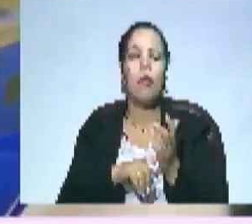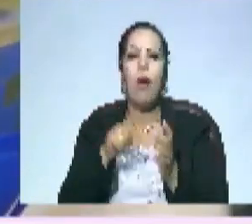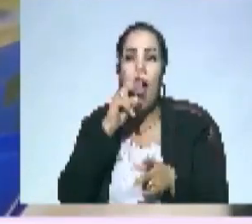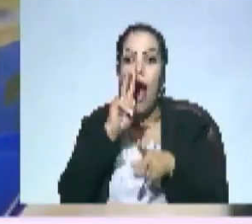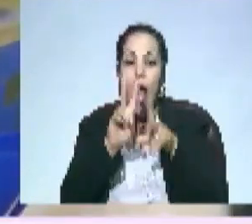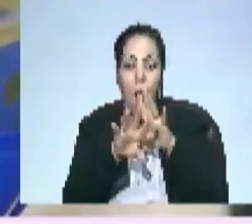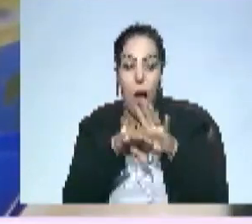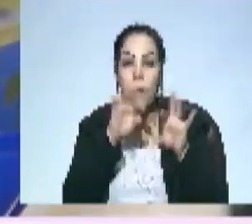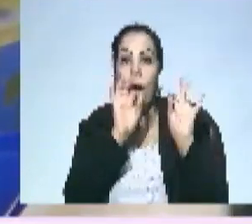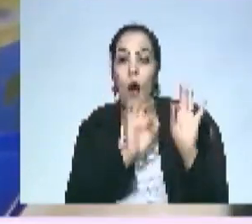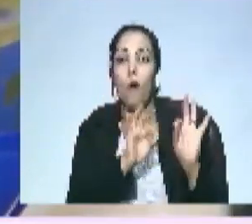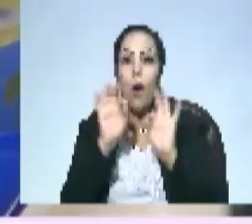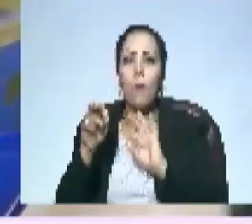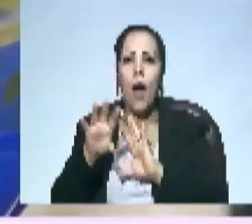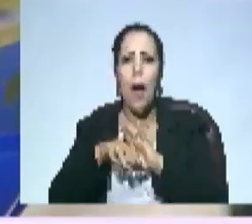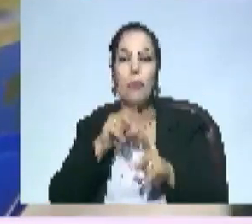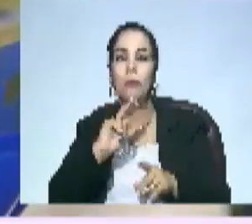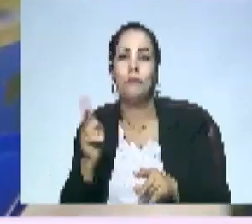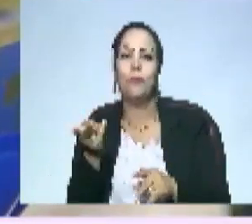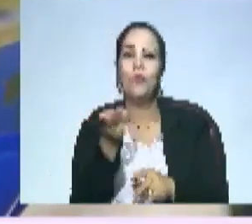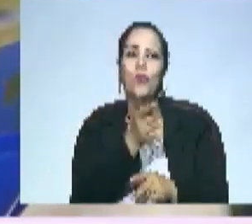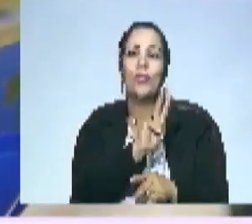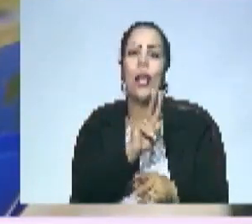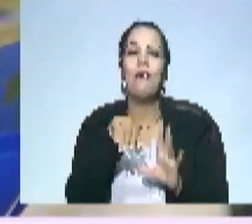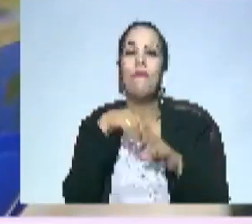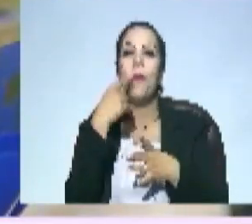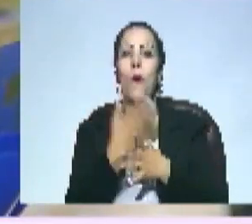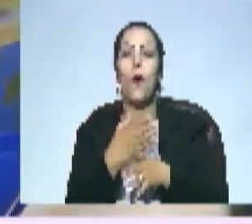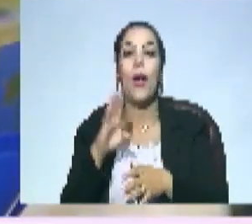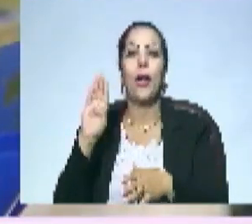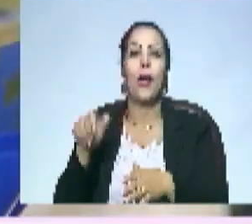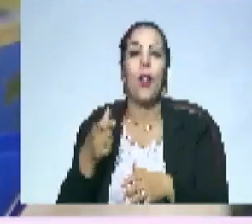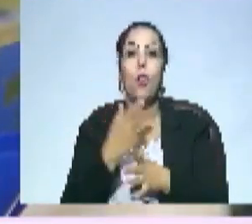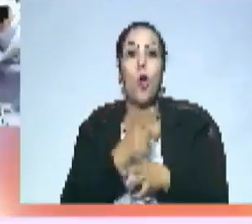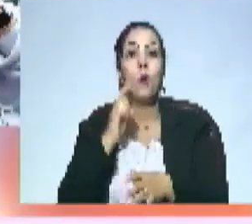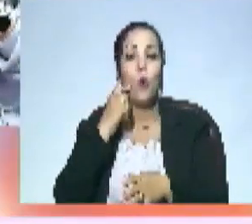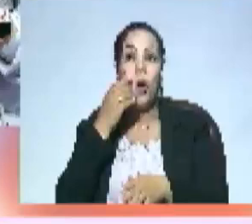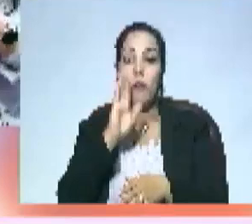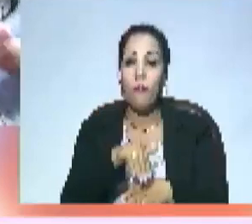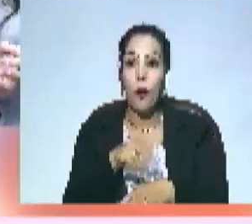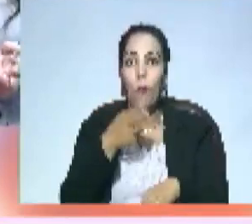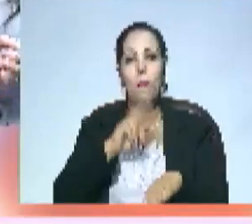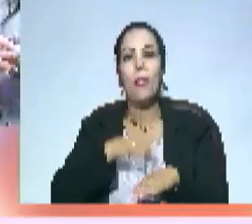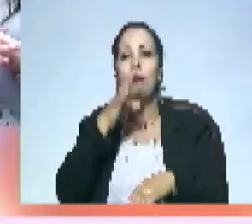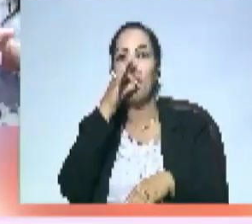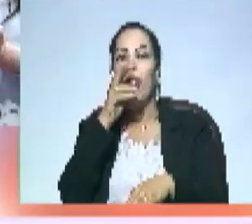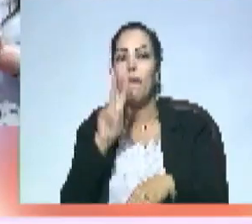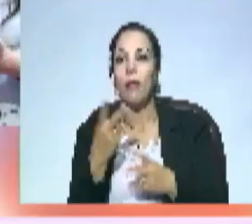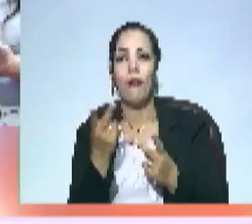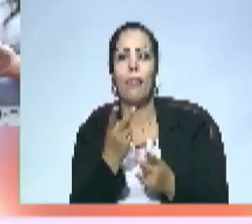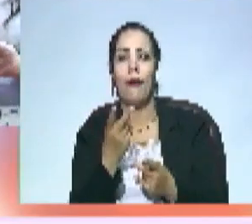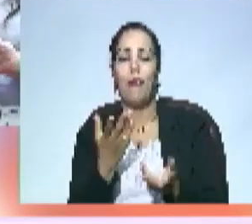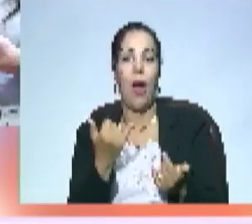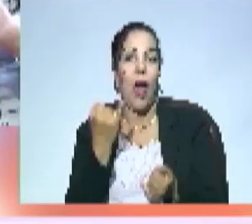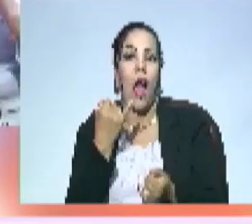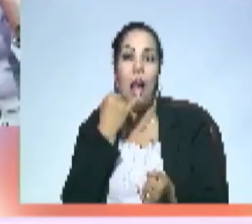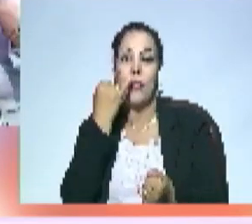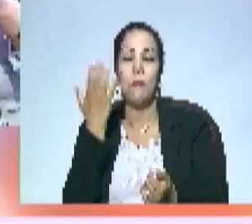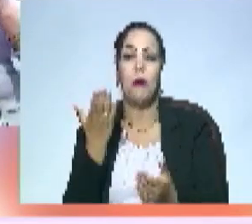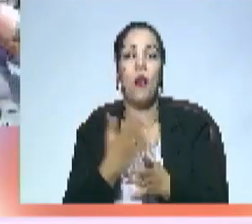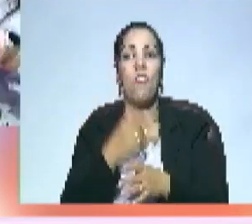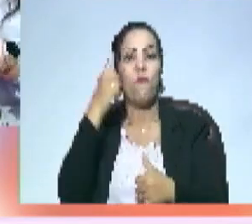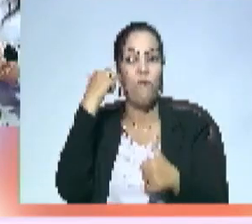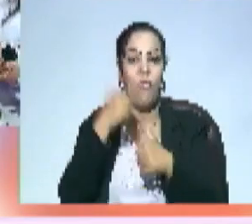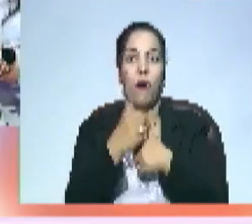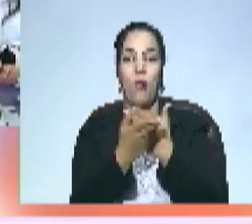نفس الحاجه نقدر نعملها الحلو والحاد يعني الكنالوني الحلو نقدر نعمل منه برده الكنالوني الحاد انا بفكر